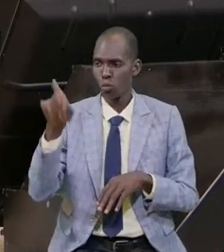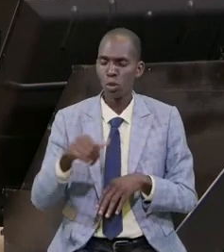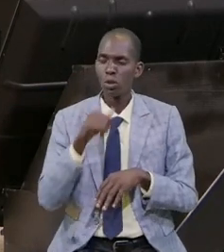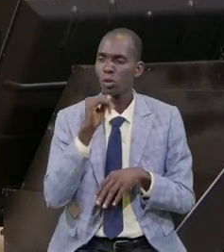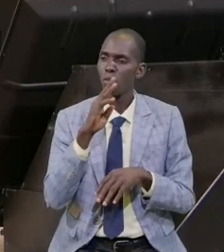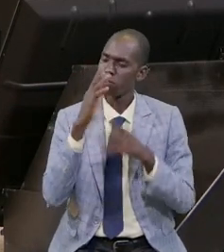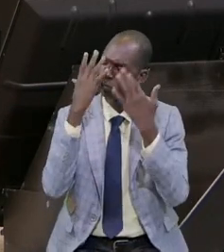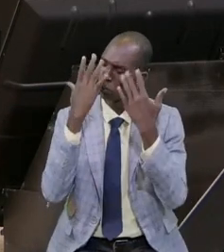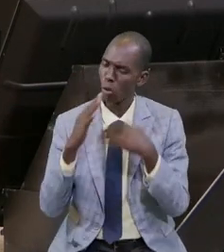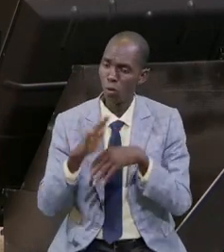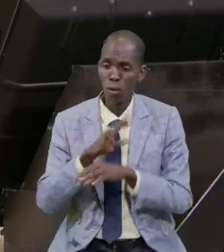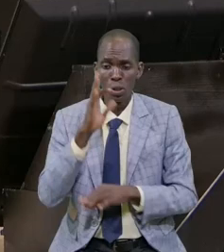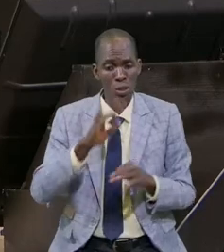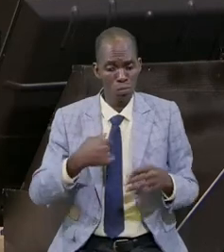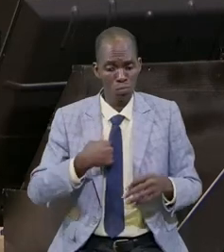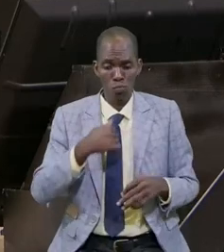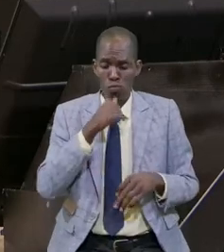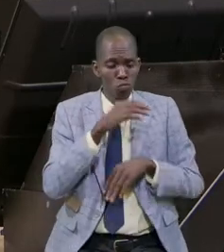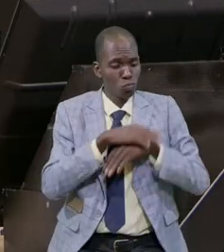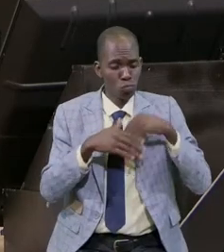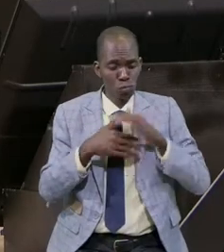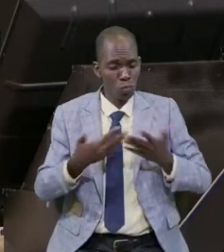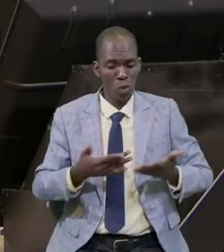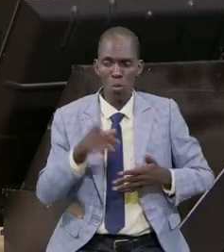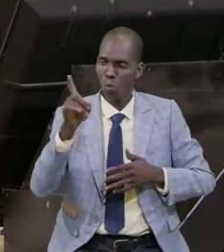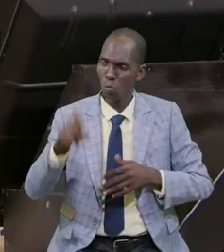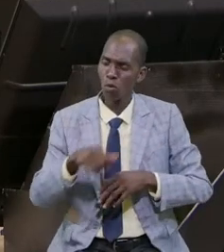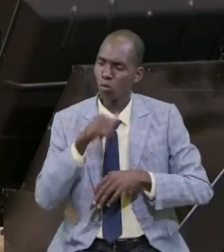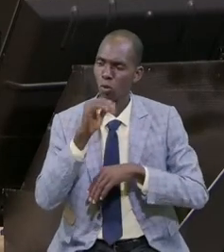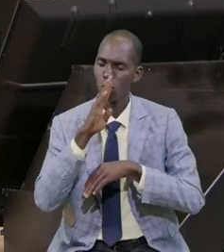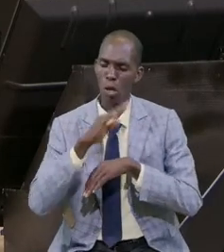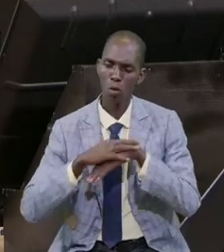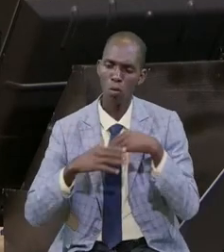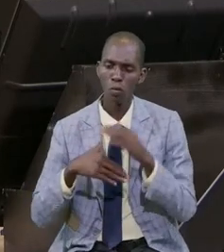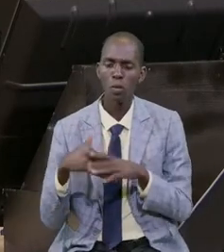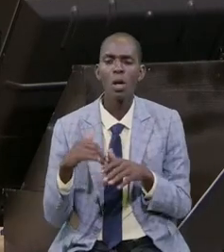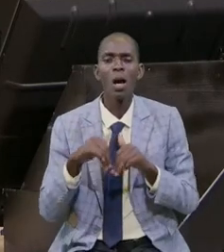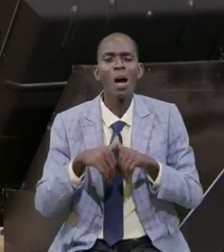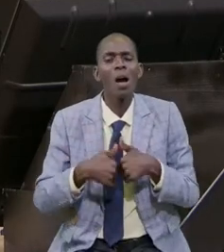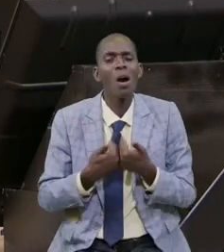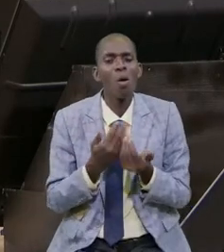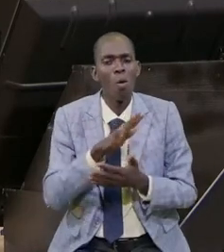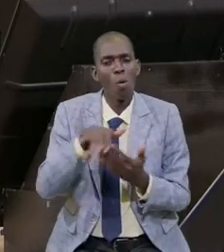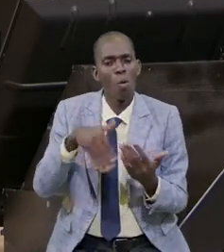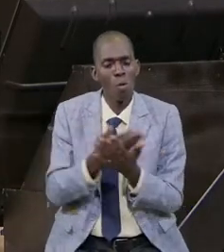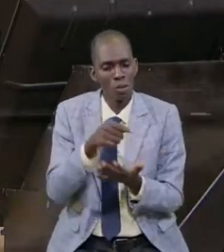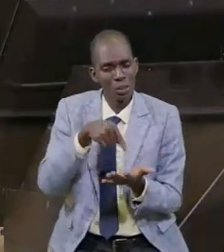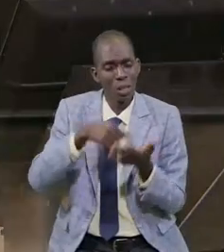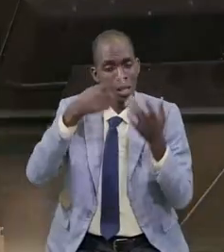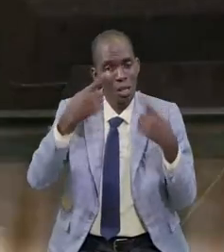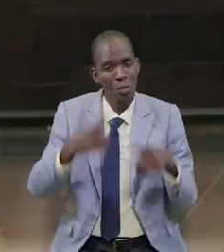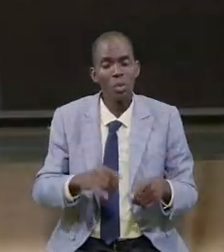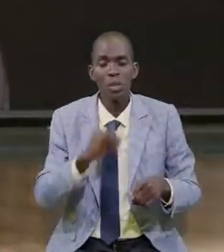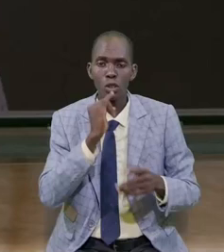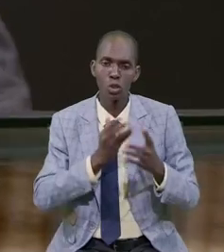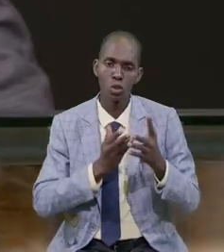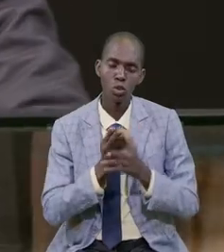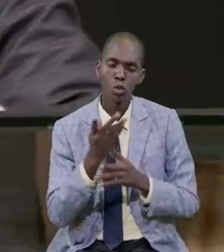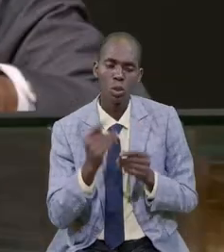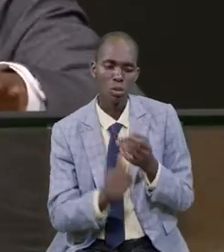niveau, alors ce ne doit pas se trouver de contentement en vous. La langue est remplie de venin